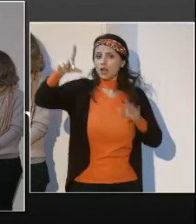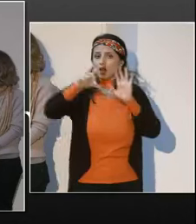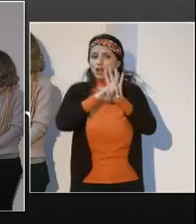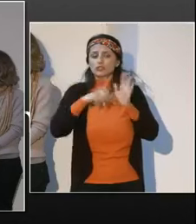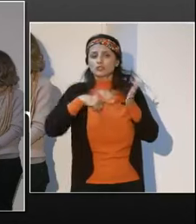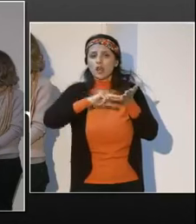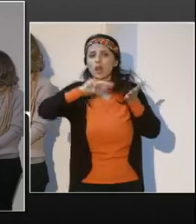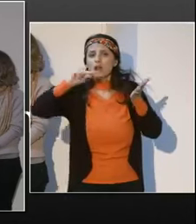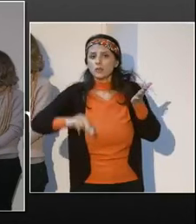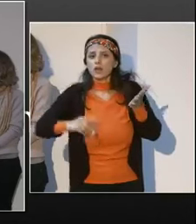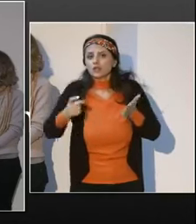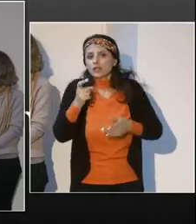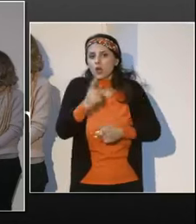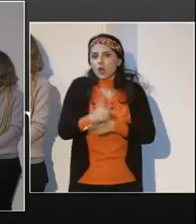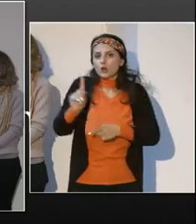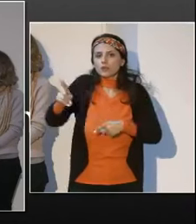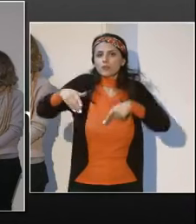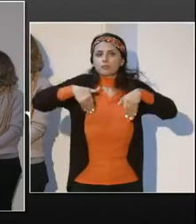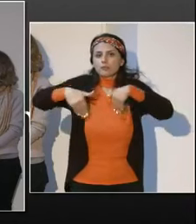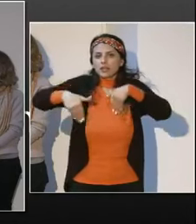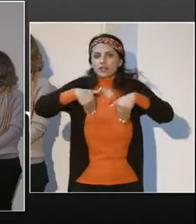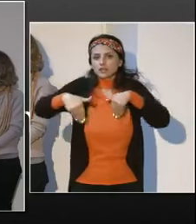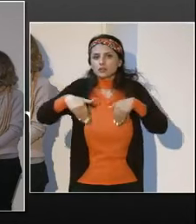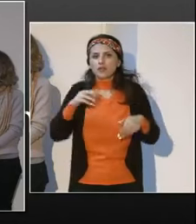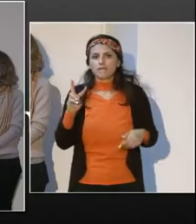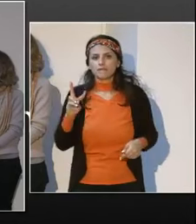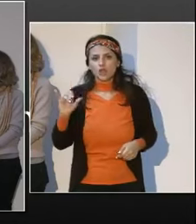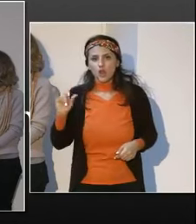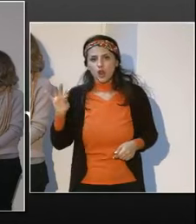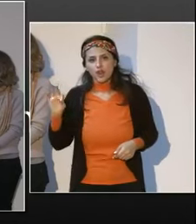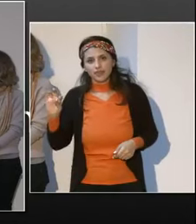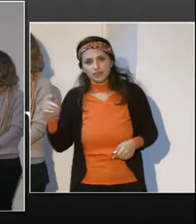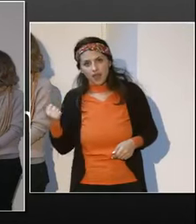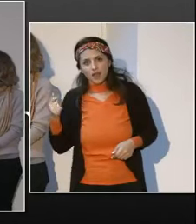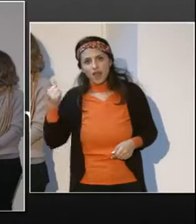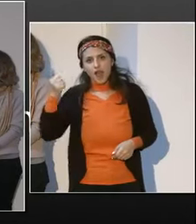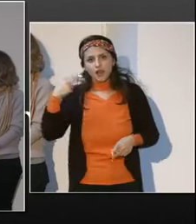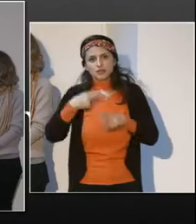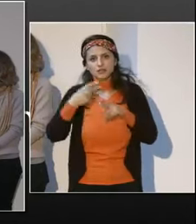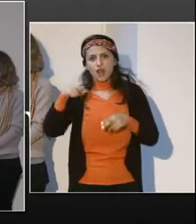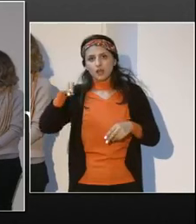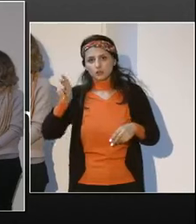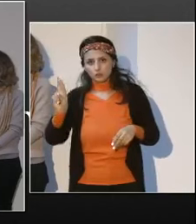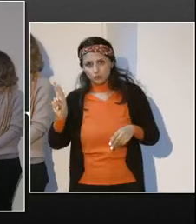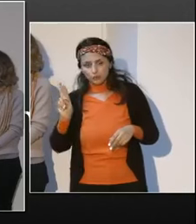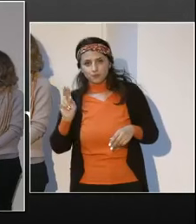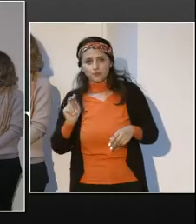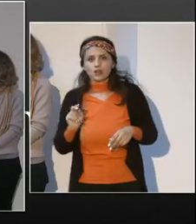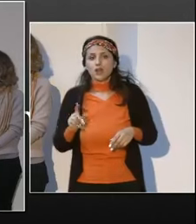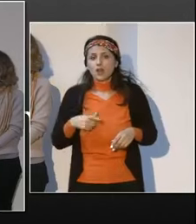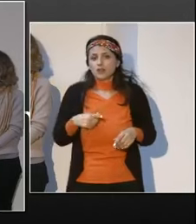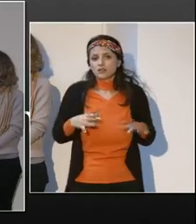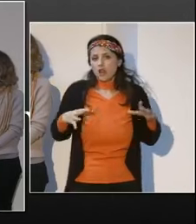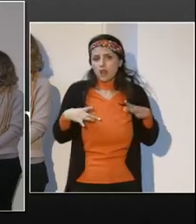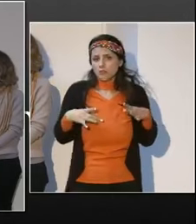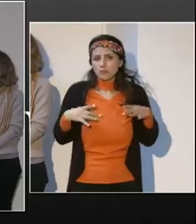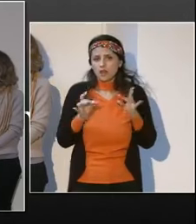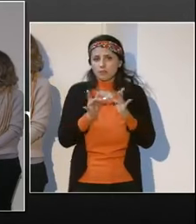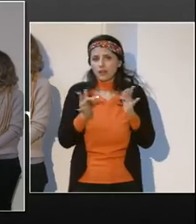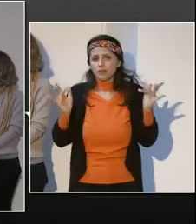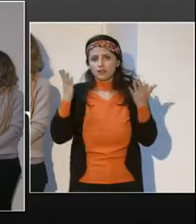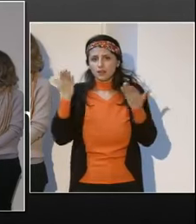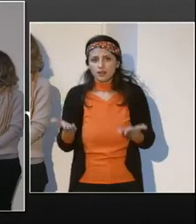prin ordinul doamnei ministru Violeta Alexandru Ce este disponibil pe saitul haine de pe de